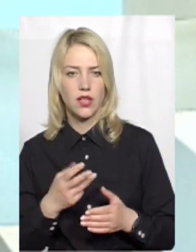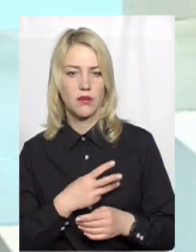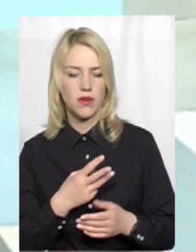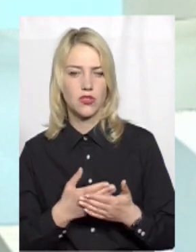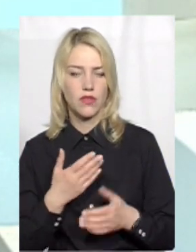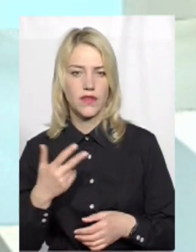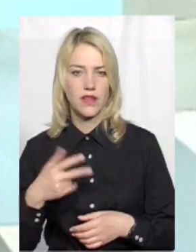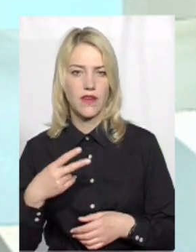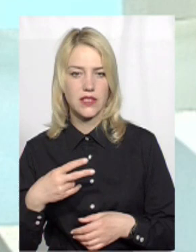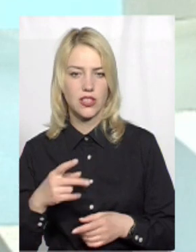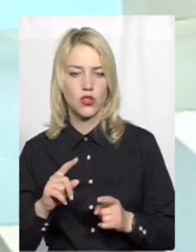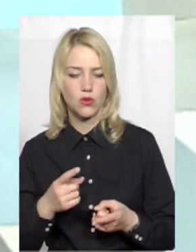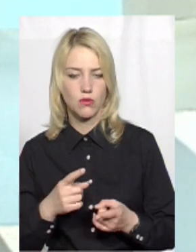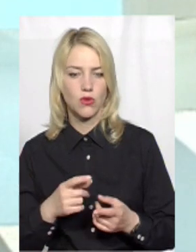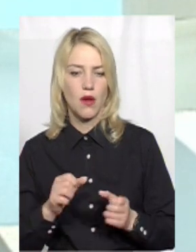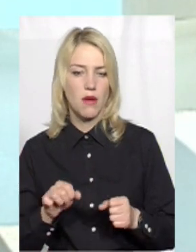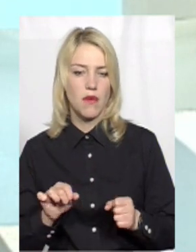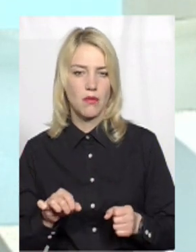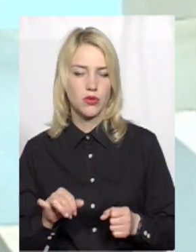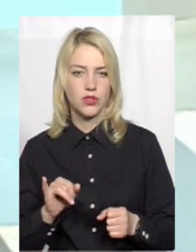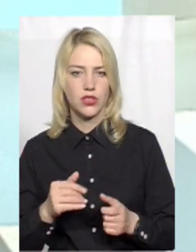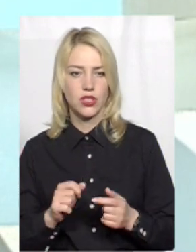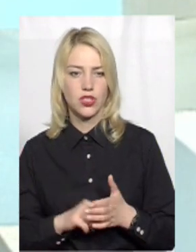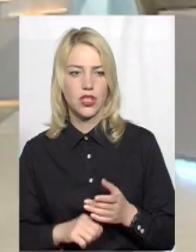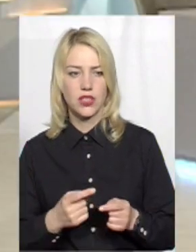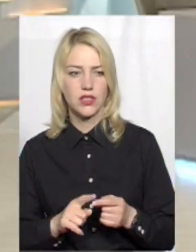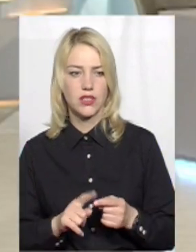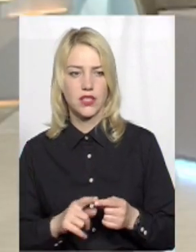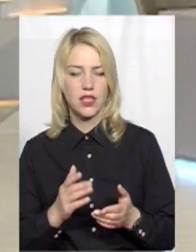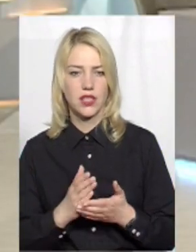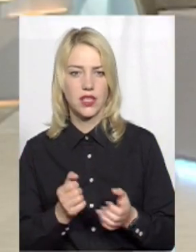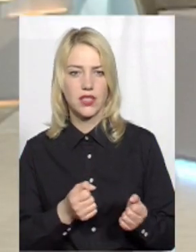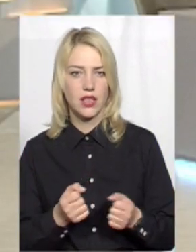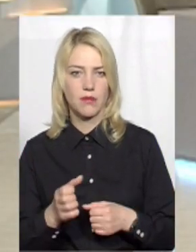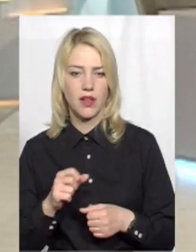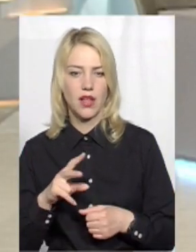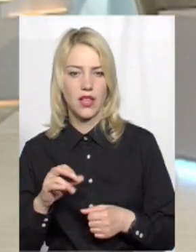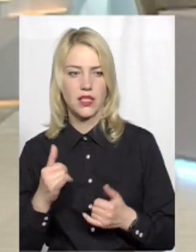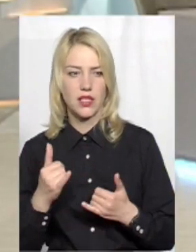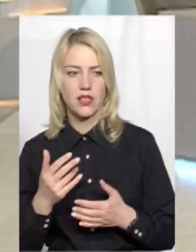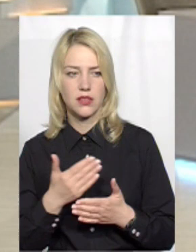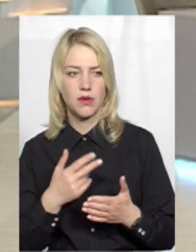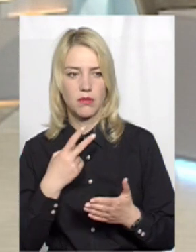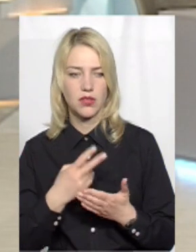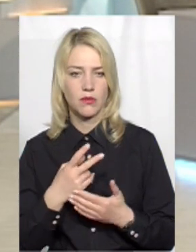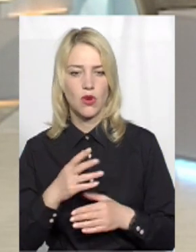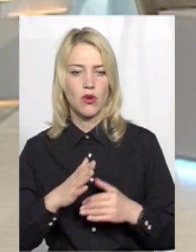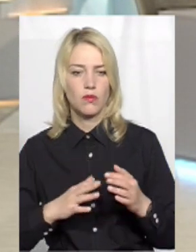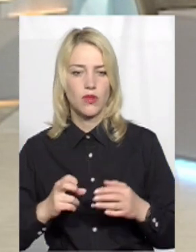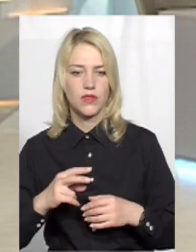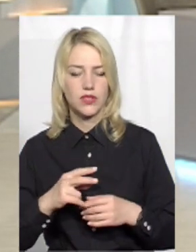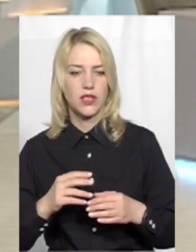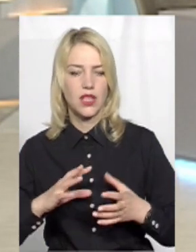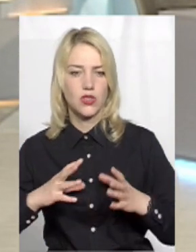від 20, тому, мабуть, і через це і вийшла певна затримка, але зараз ми бачимо професійний